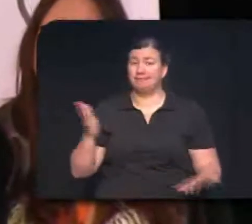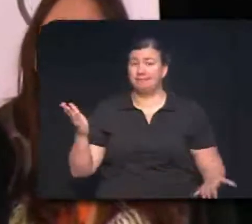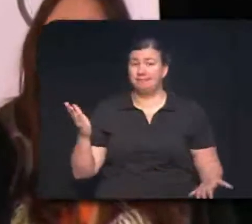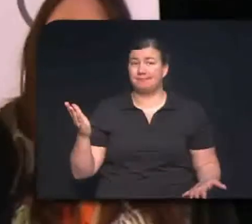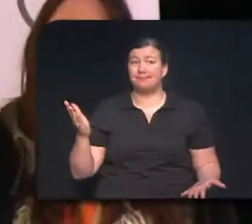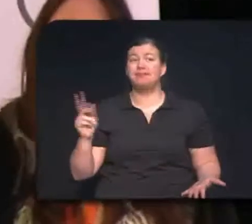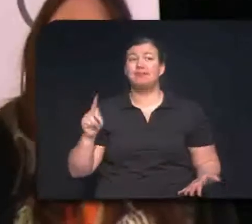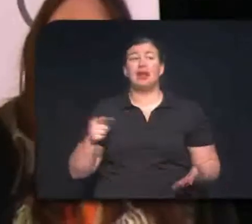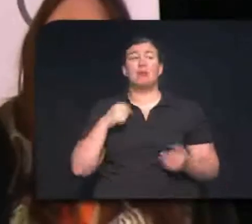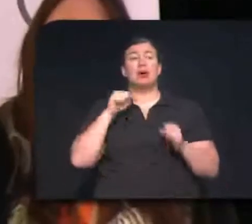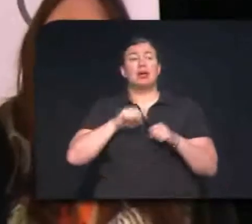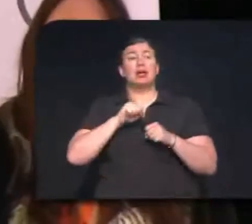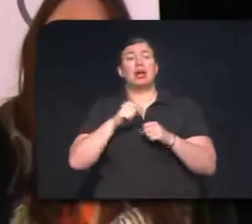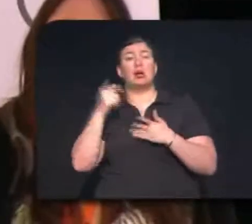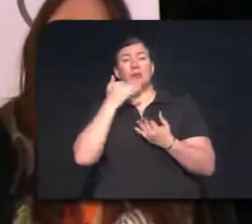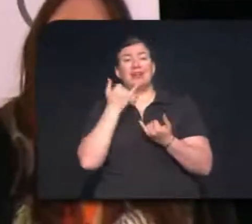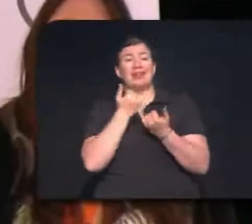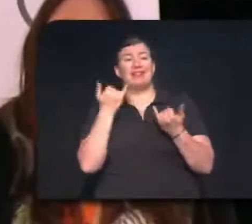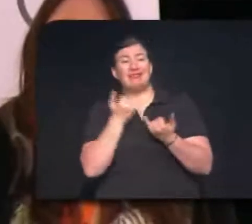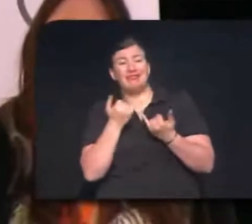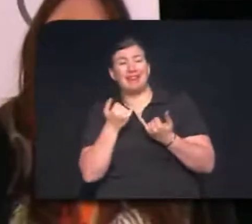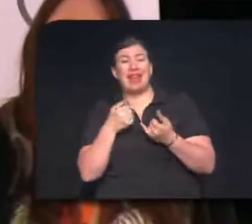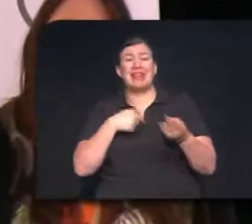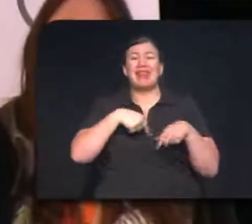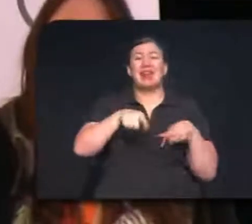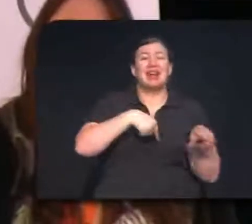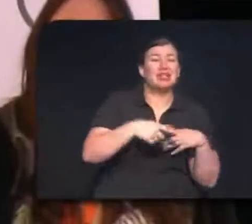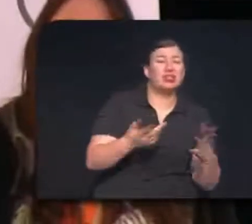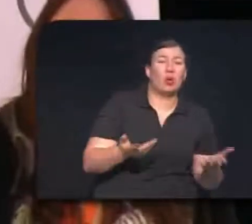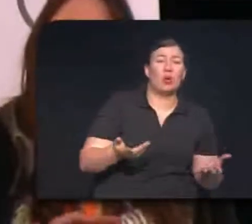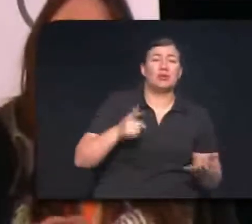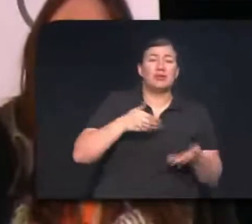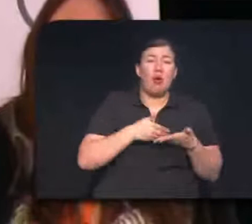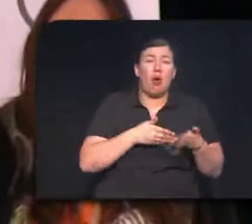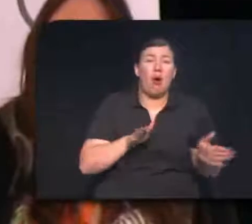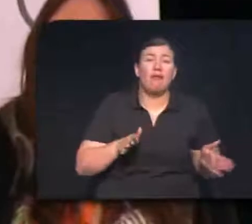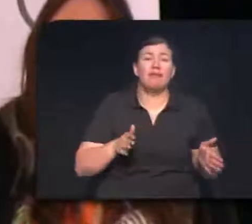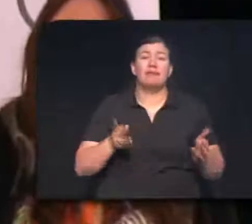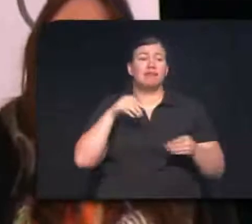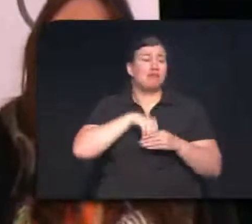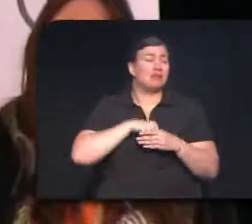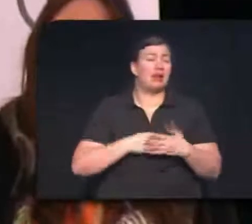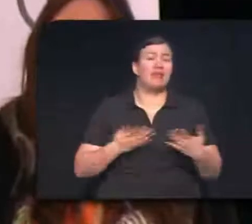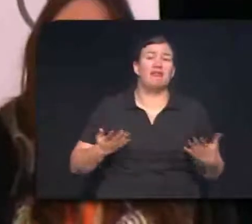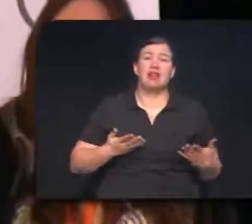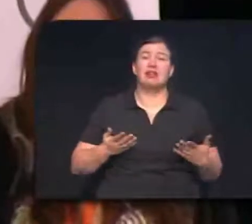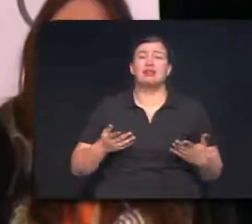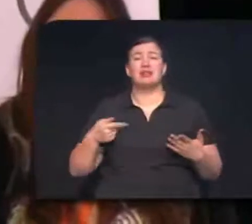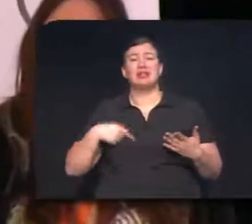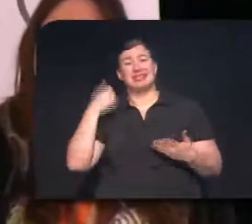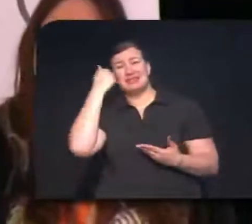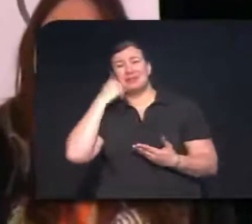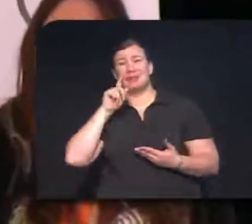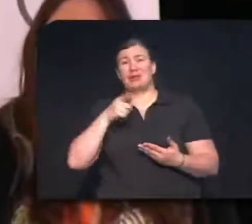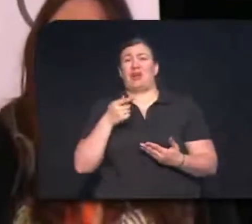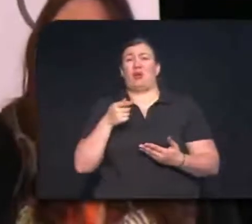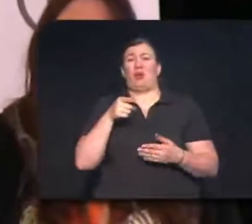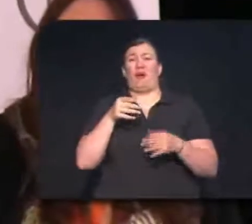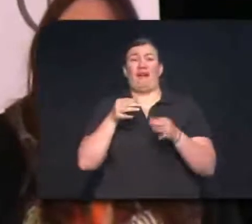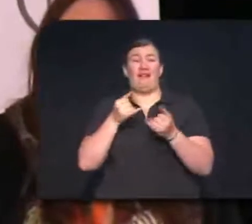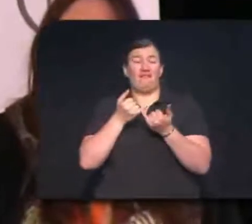können über die Delegation diskutieren in unserem Antrag ist die Delegation so dass sie offen ist ich schließe mich auf den Vorredner an bitte lasst uns das wie